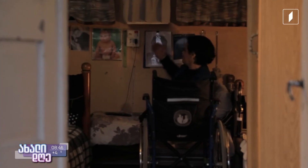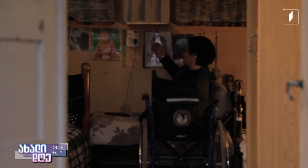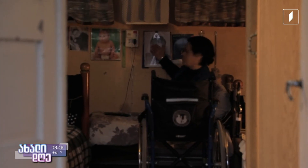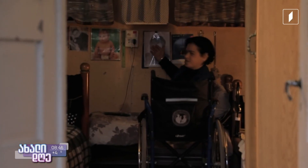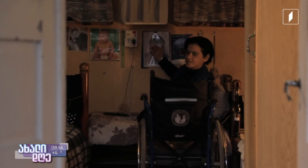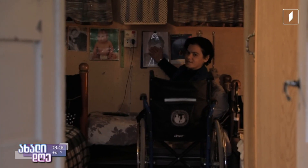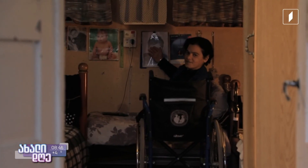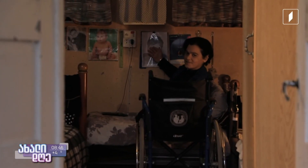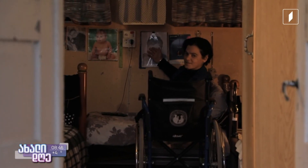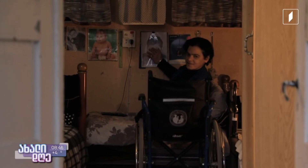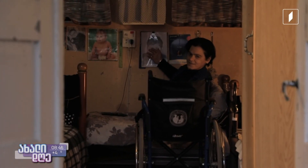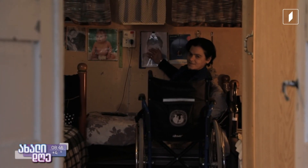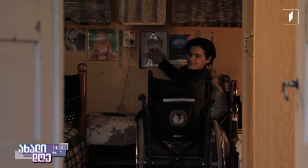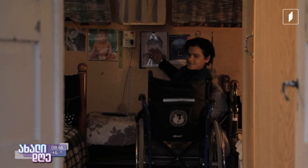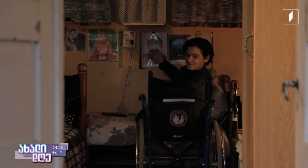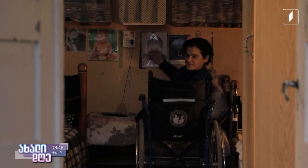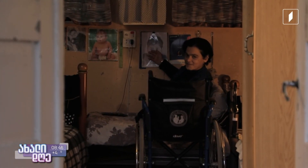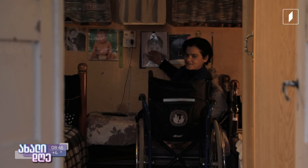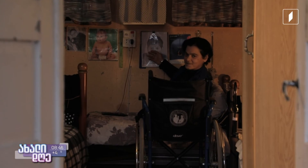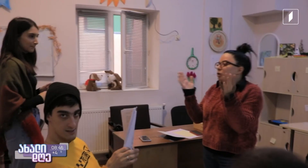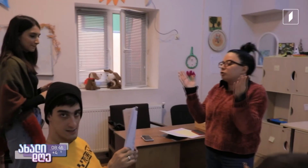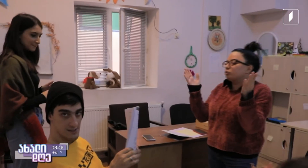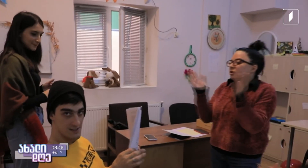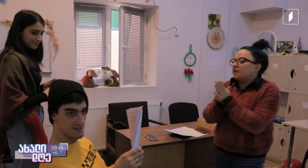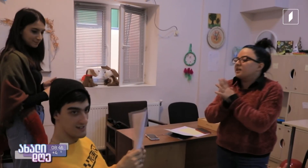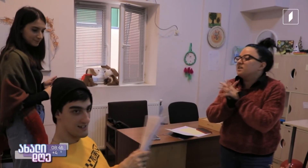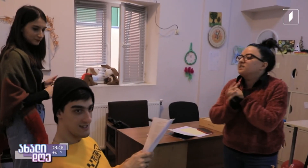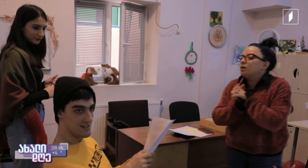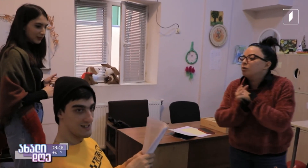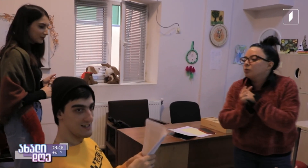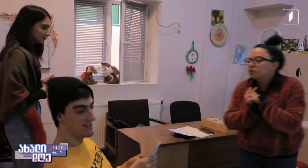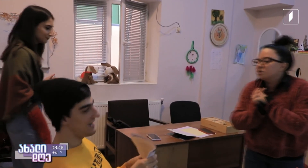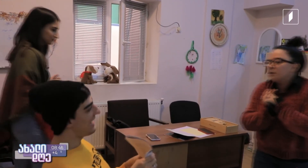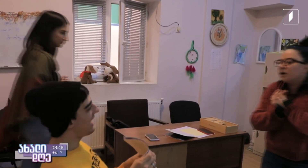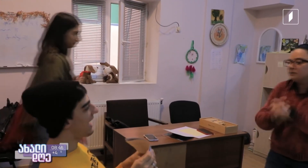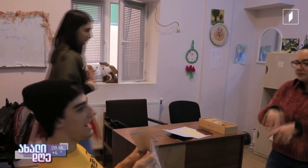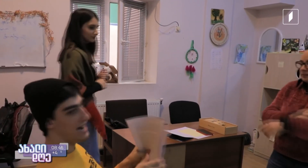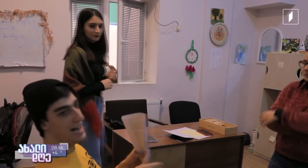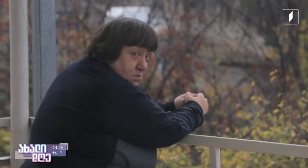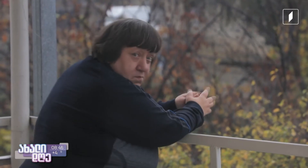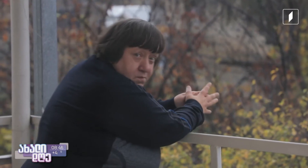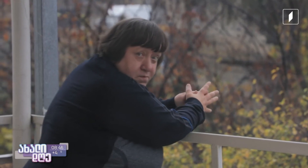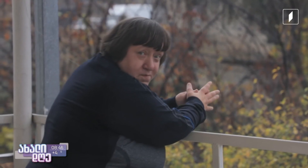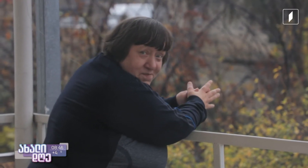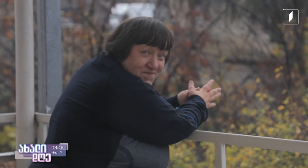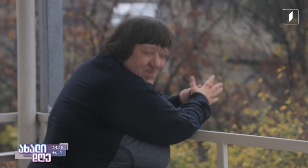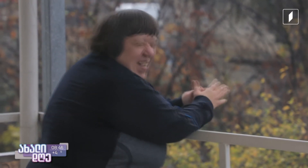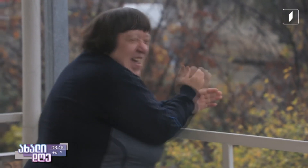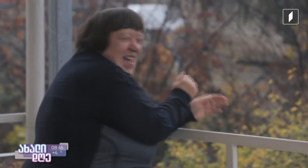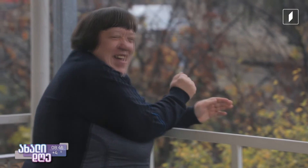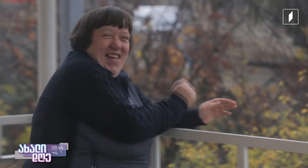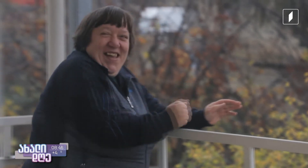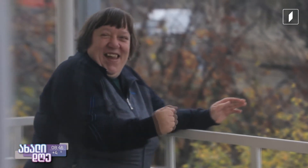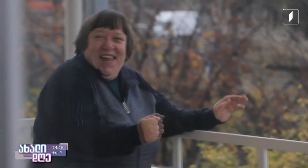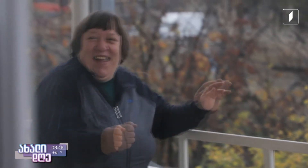ამ ადამიანებს მათ საჭიროებებზე მორგებული და თანასწორი გარემო სჭირდებათ, რომელზეც სახელმწიფომ და საზოგადოებამ ერთად უნდა ისრუნოს.